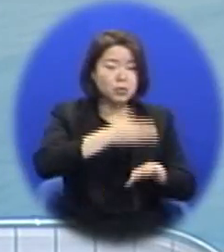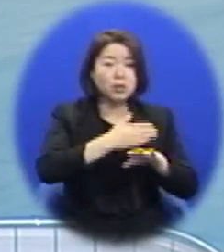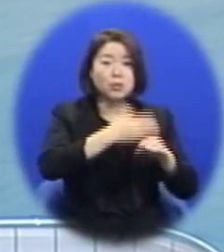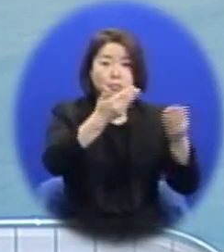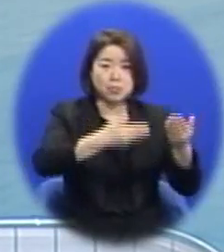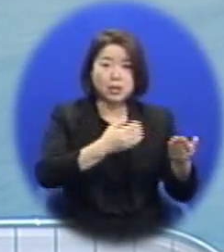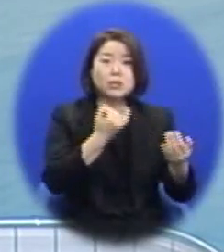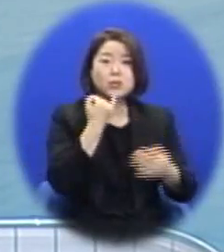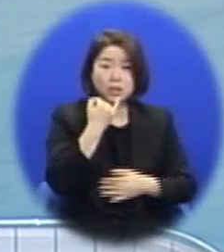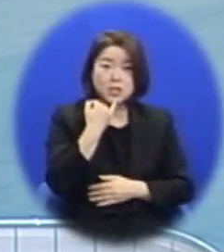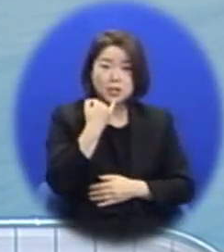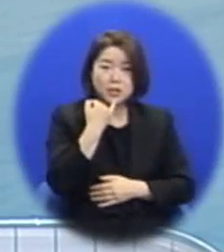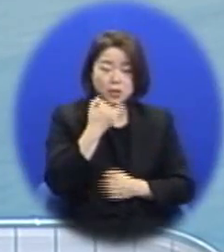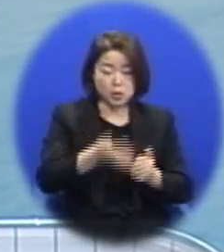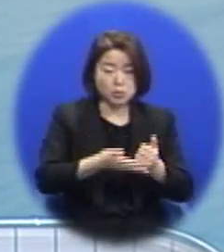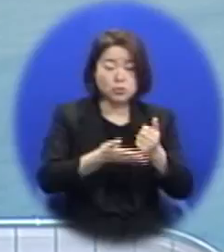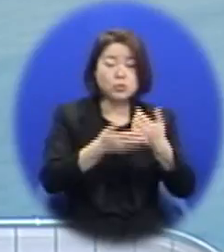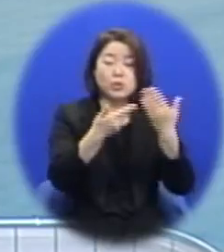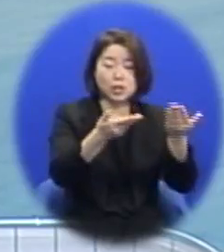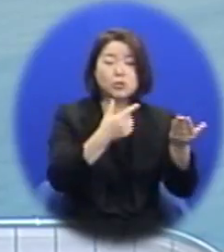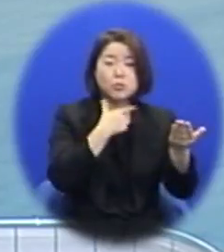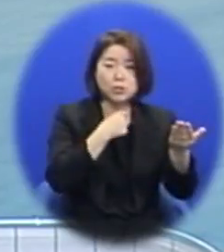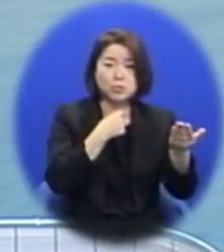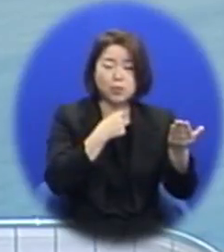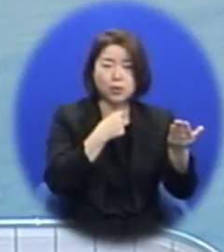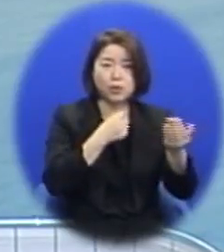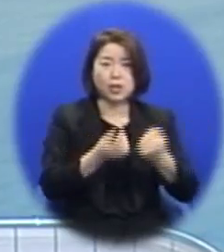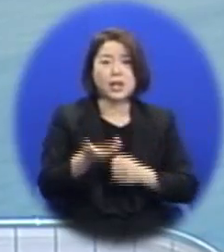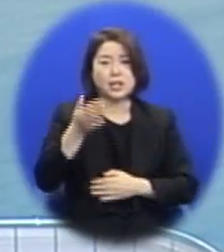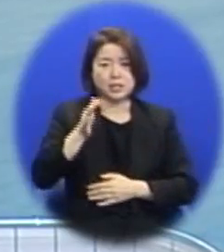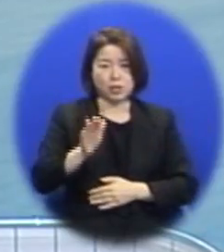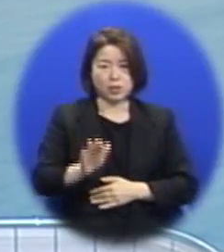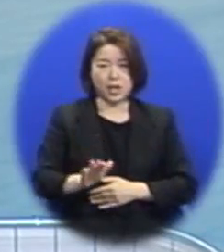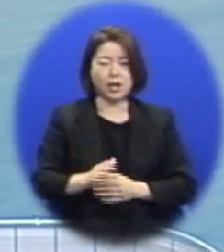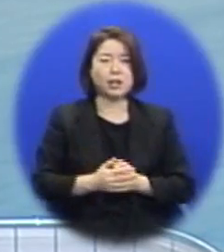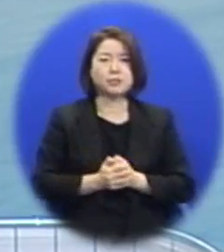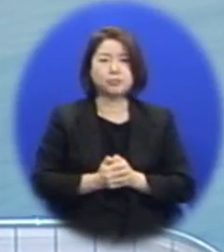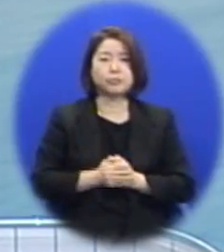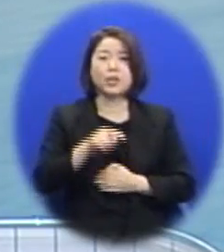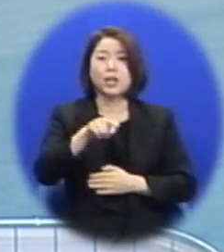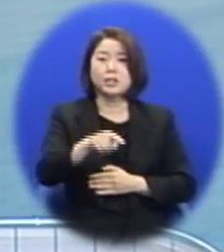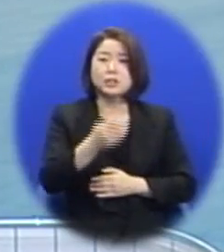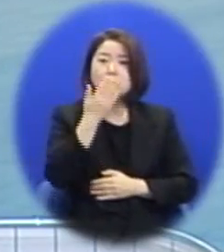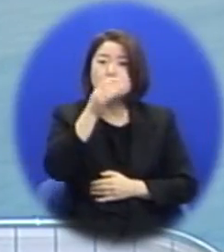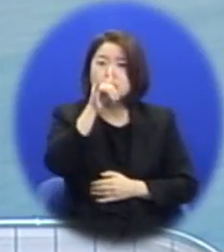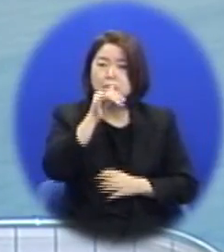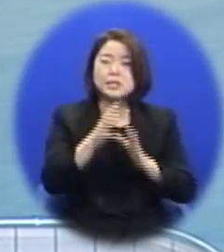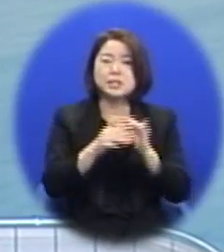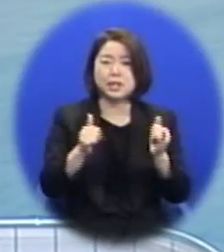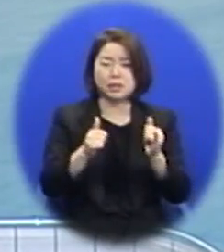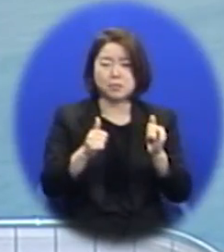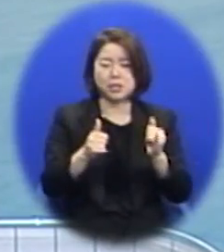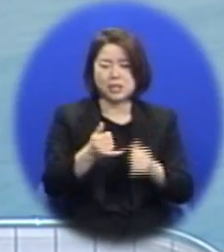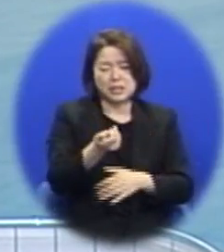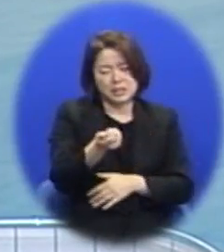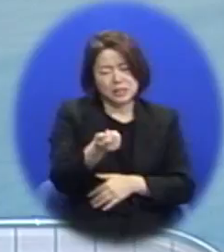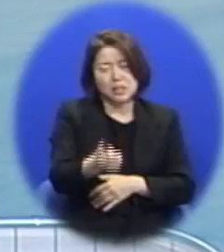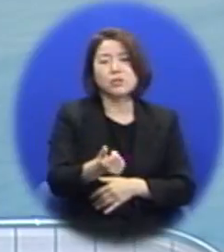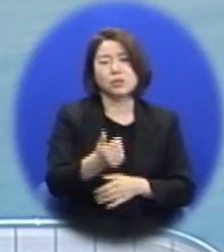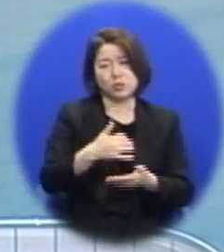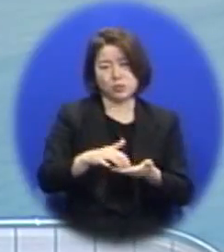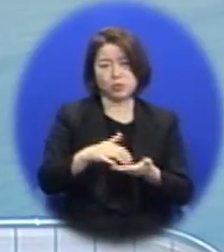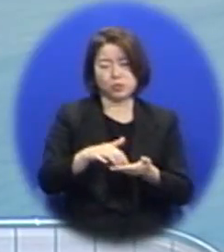생각합니다. 정말 추천해드리고 싶어요. 그러나 그럴 수 있는 사람은 지극히 적은 수밖에 안